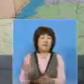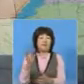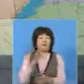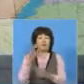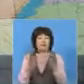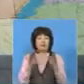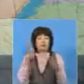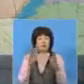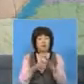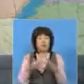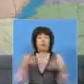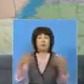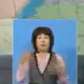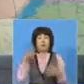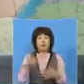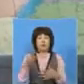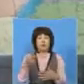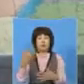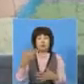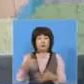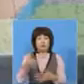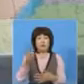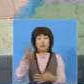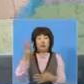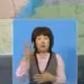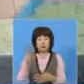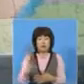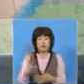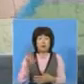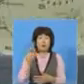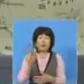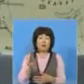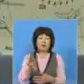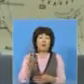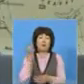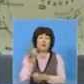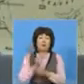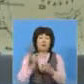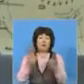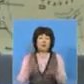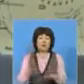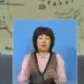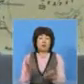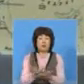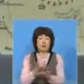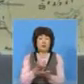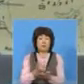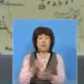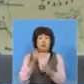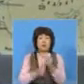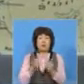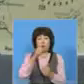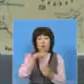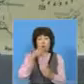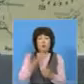И более 1250 человек сегодня нашли постоянно рабочие места. И ежегодно это предприятие